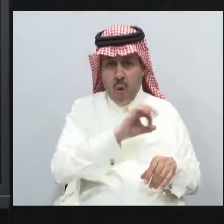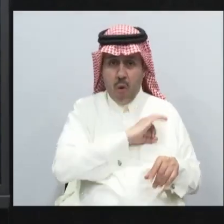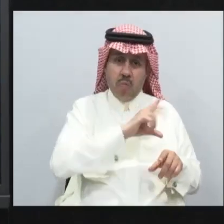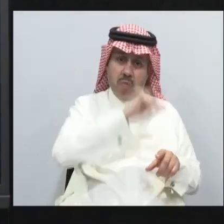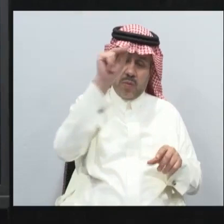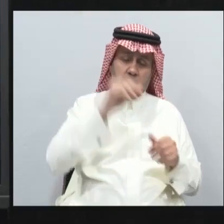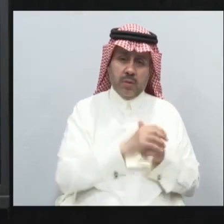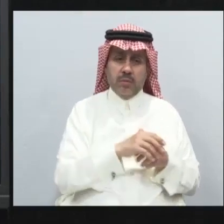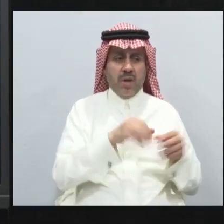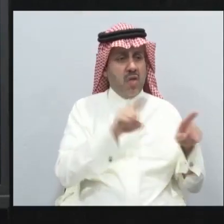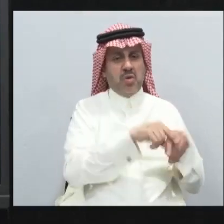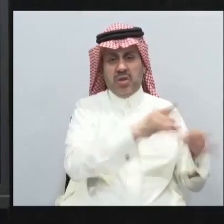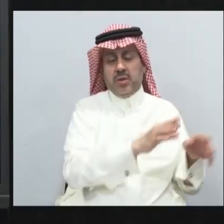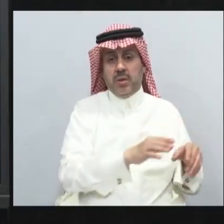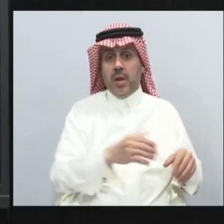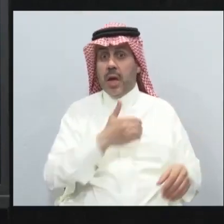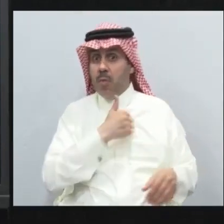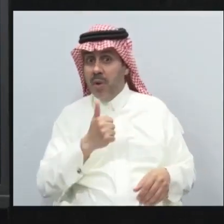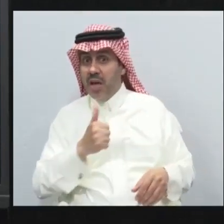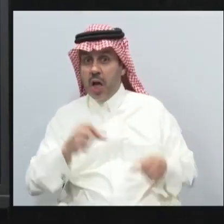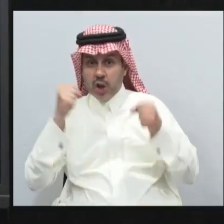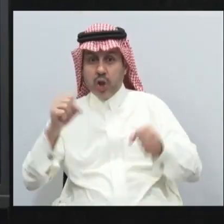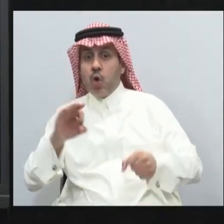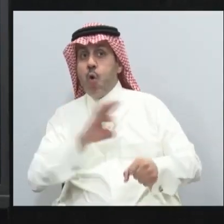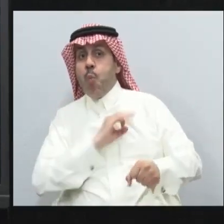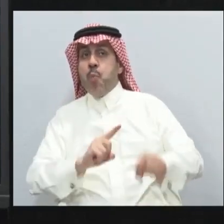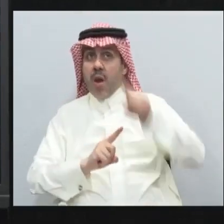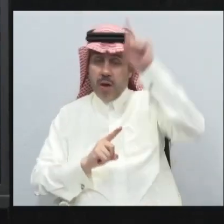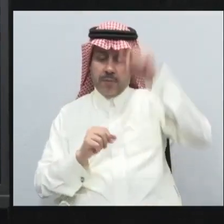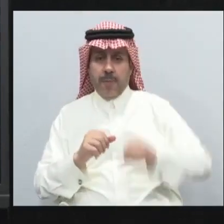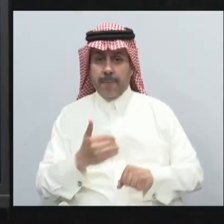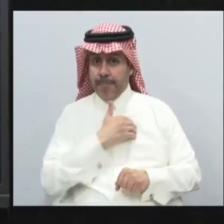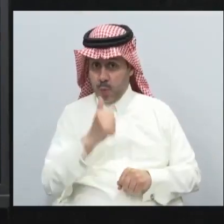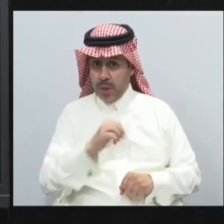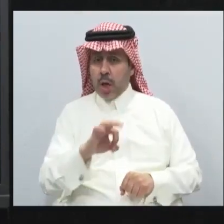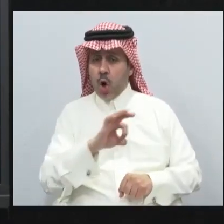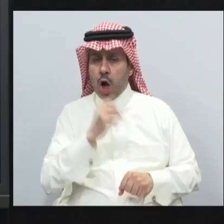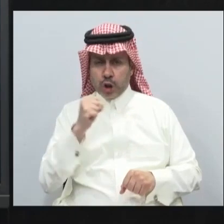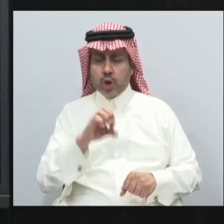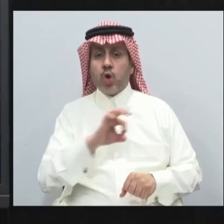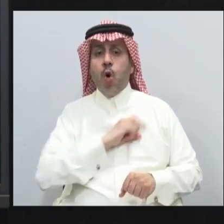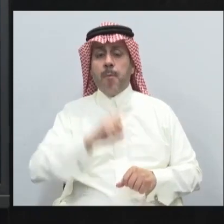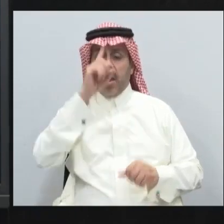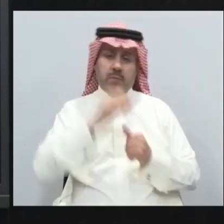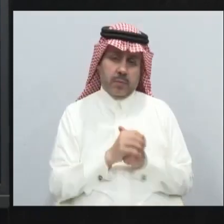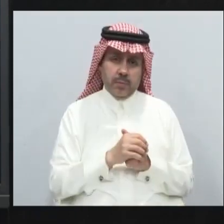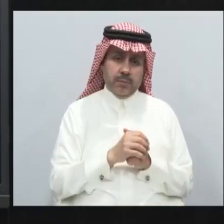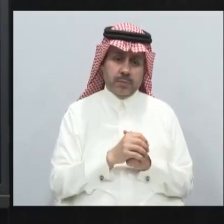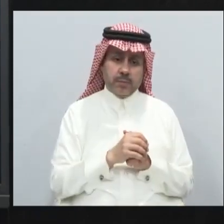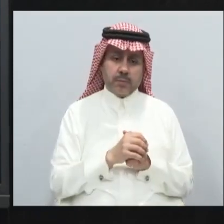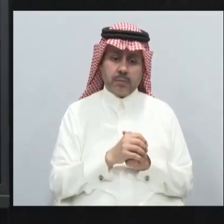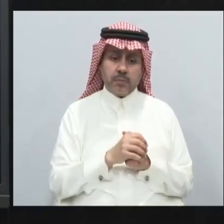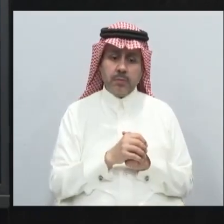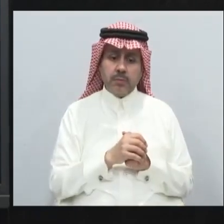اشد حبا لله اشد حبا لله والذين امنوا اشد حبا لله ولو يرى الذين